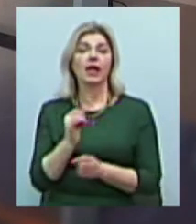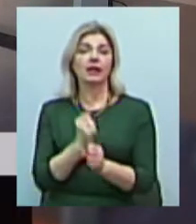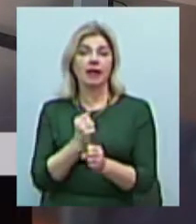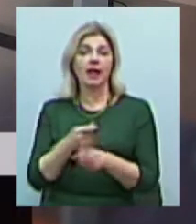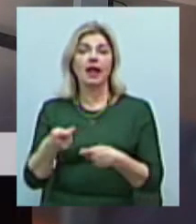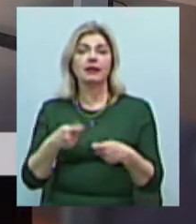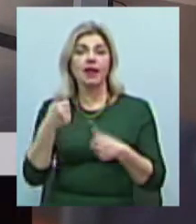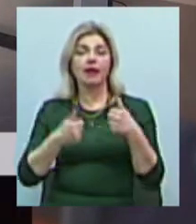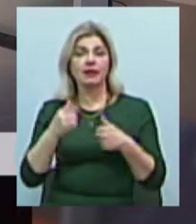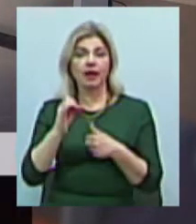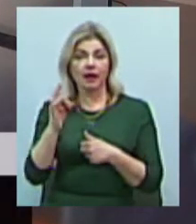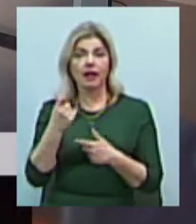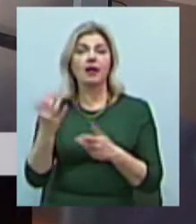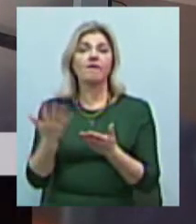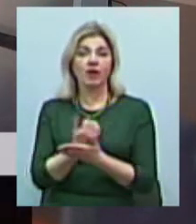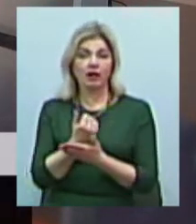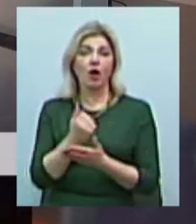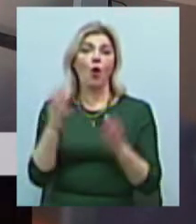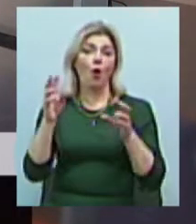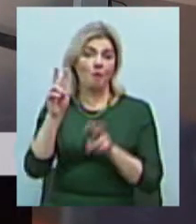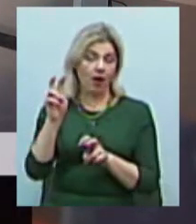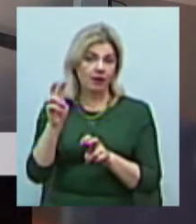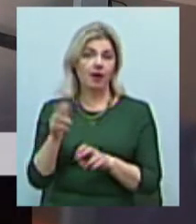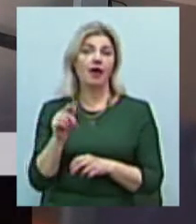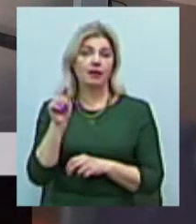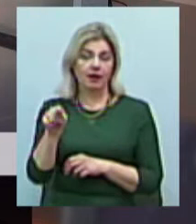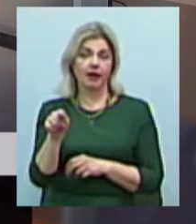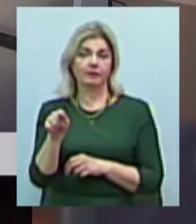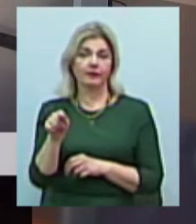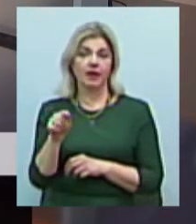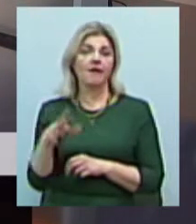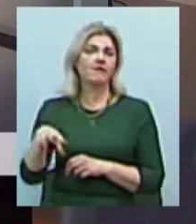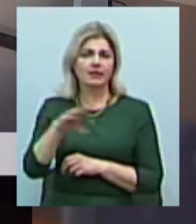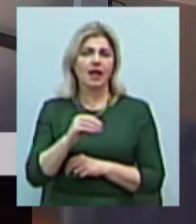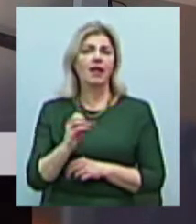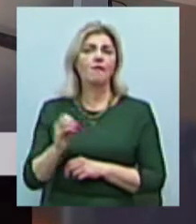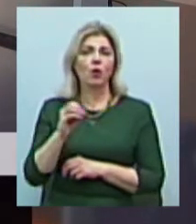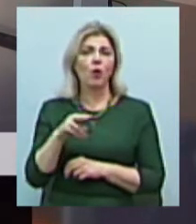тендер, де виграє моніторингова компанія. Як правило, по всій Європі це